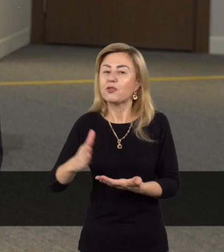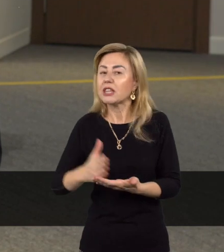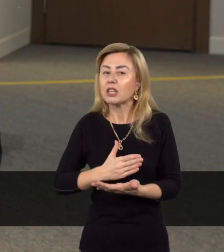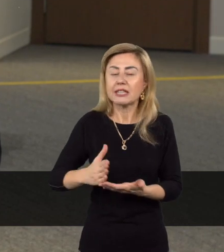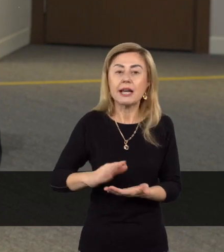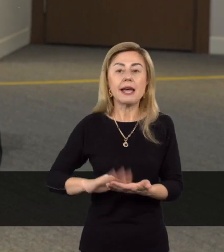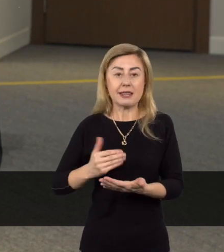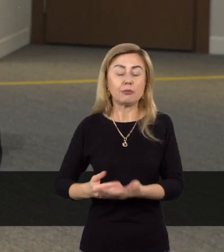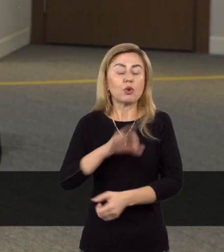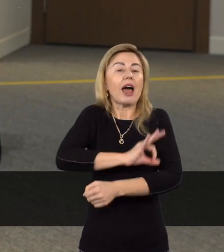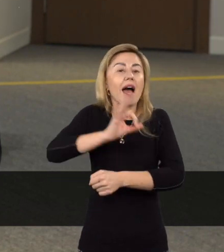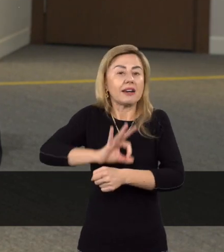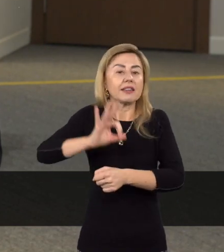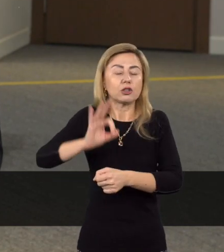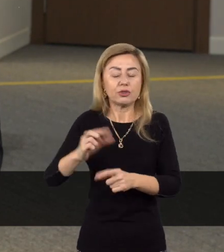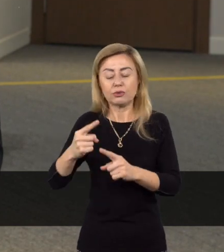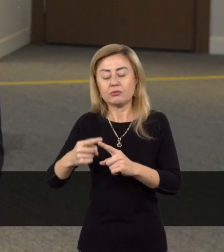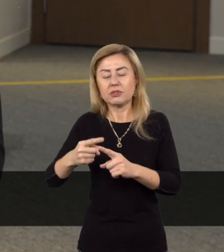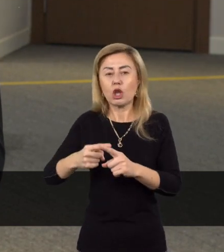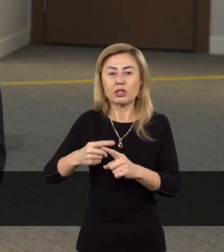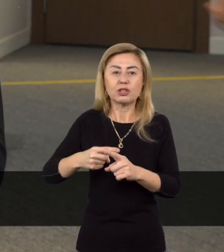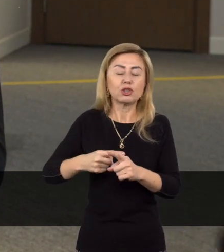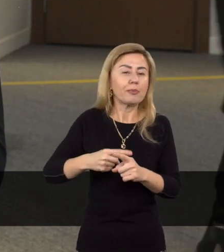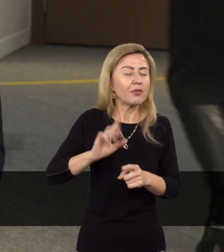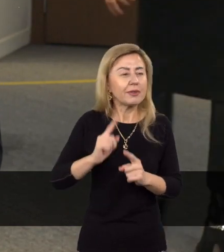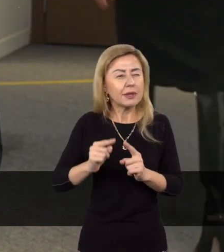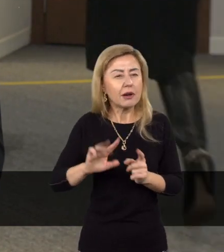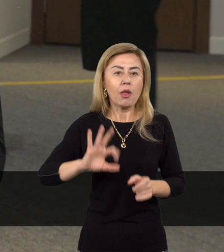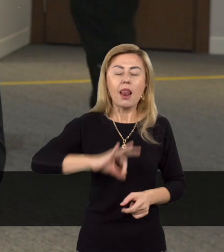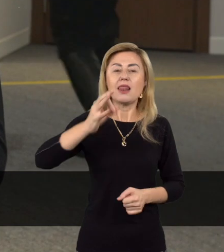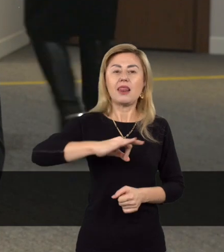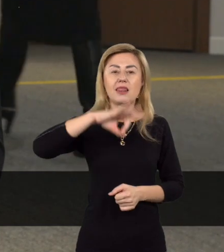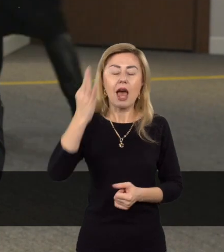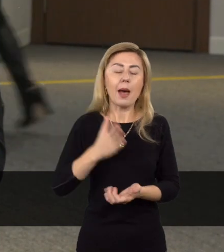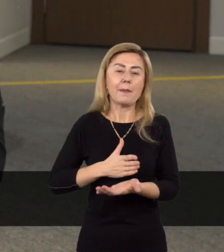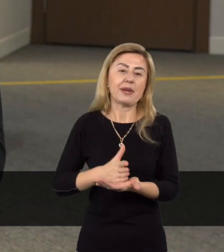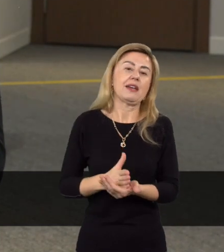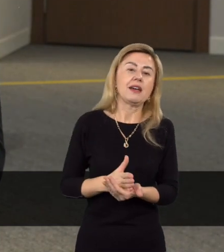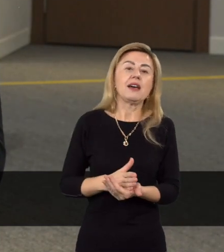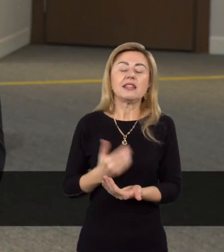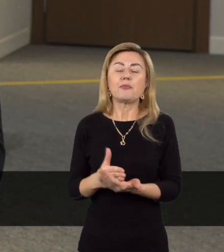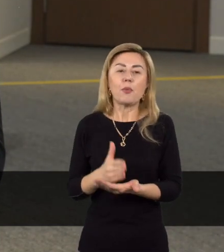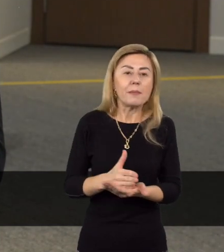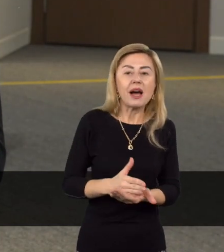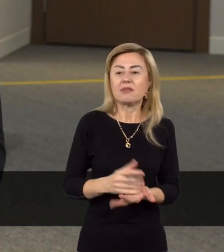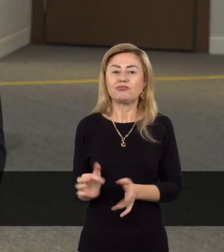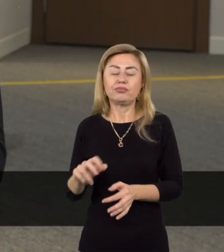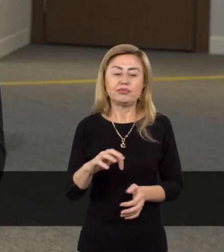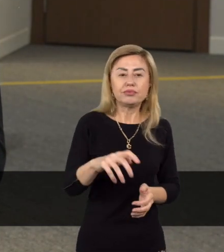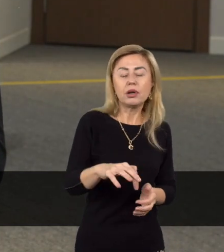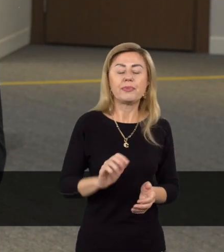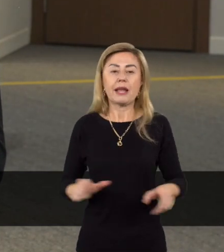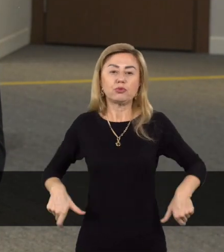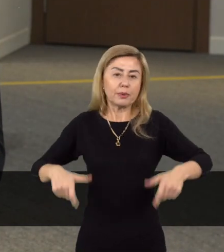ta architektoniczna jest coraz lepsza, no bo jednak obiekty sportowe są z całą pewnością tymi obiektami, które są raczej